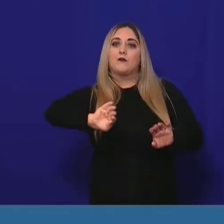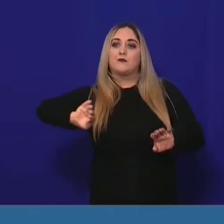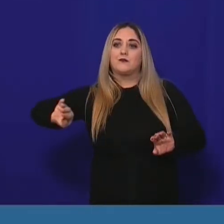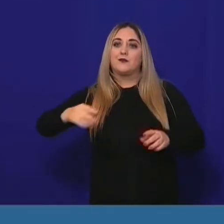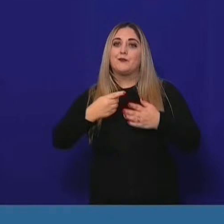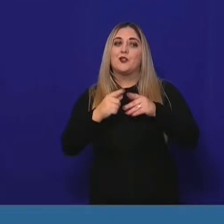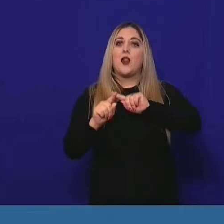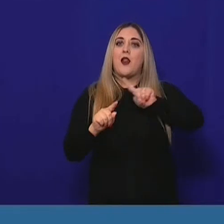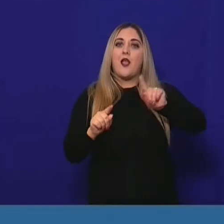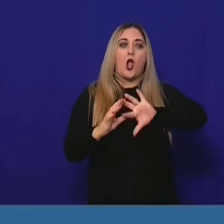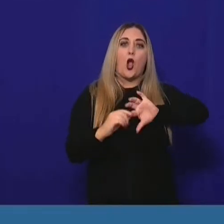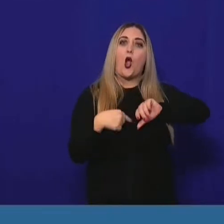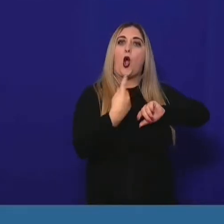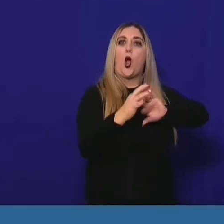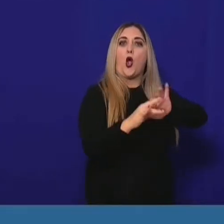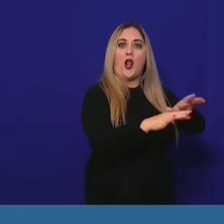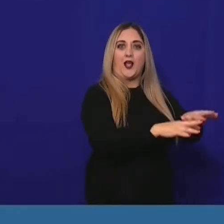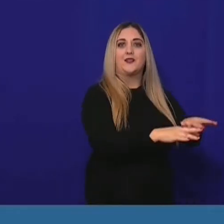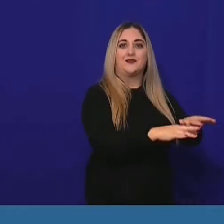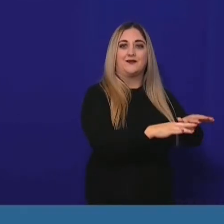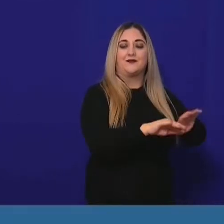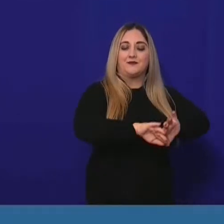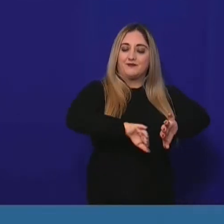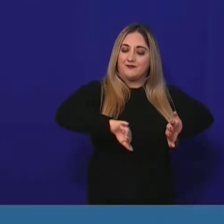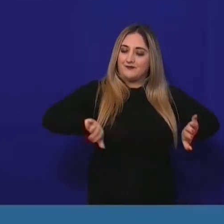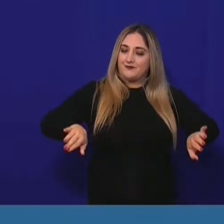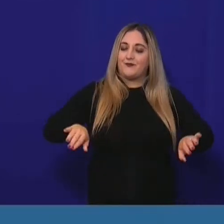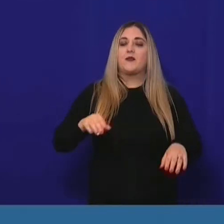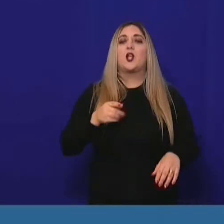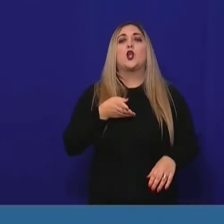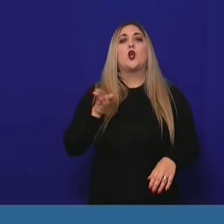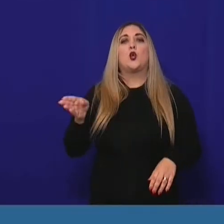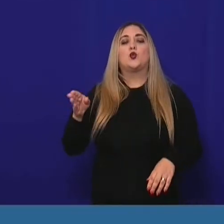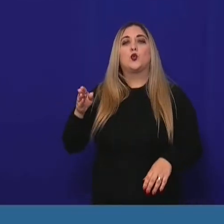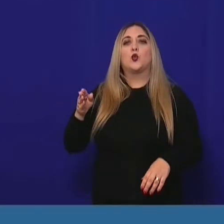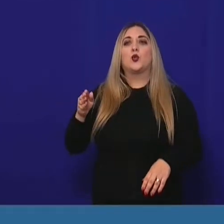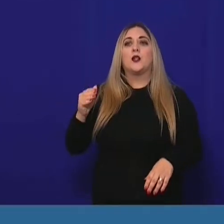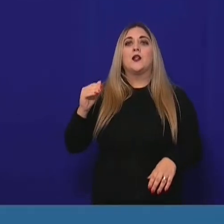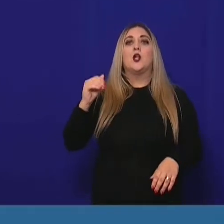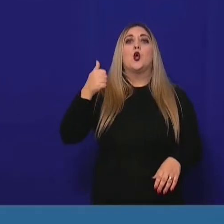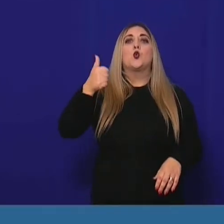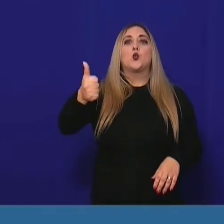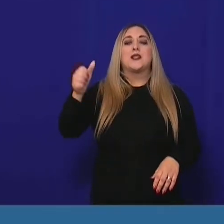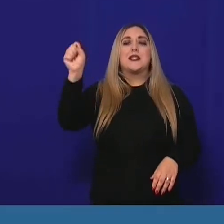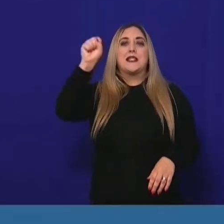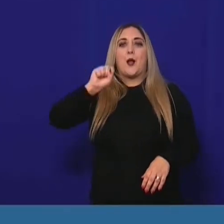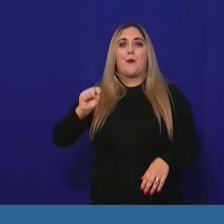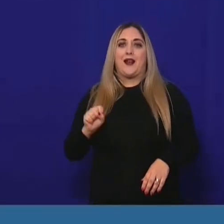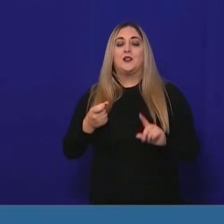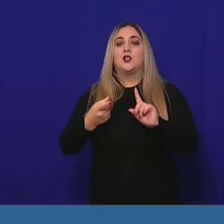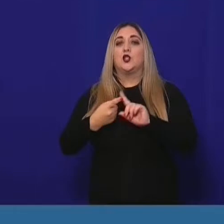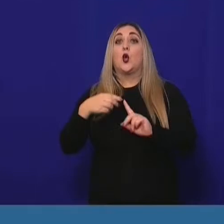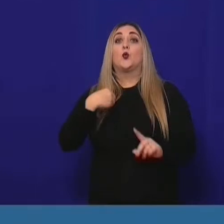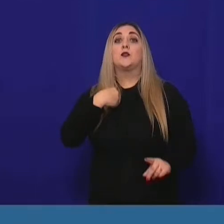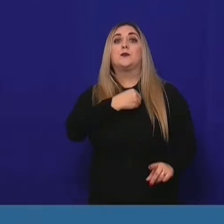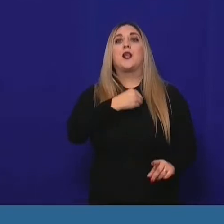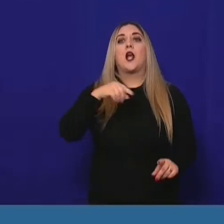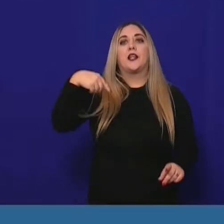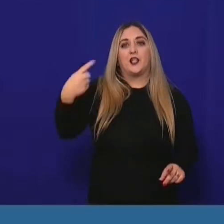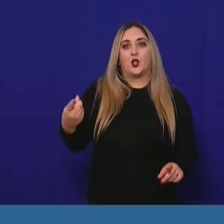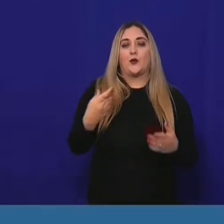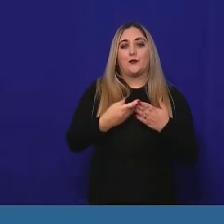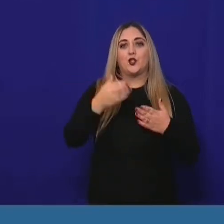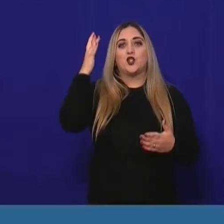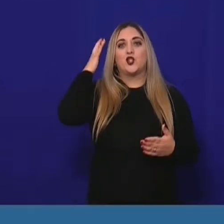nkun qiegħed jitneħħa mill-home u niżolaw jew fil-Good Samaritan jew inkella f'Boffa ħalli bekk nkun dejjem innaqsu r-riskju.